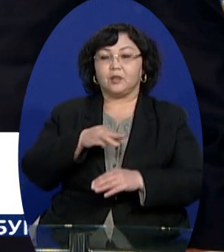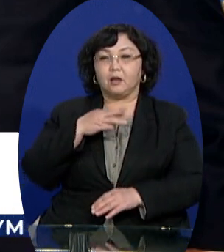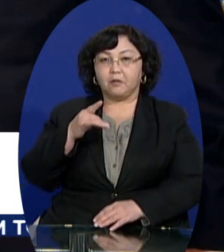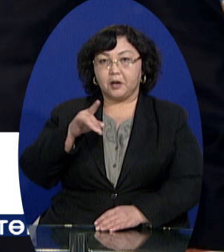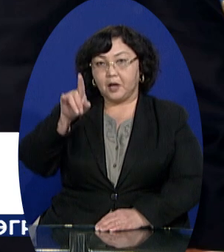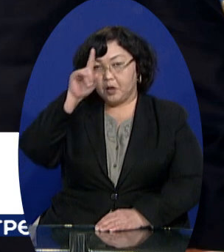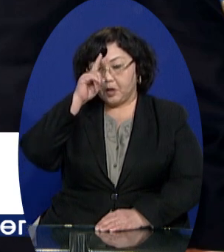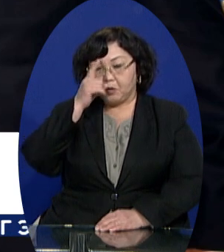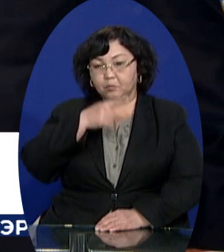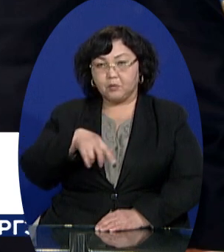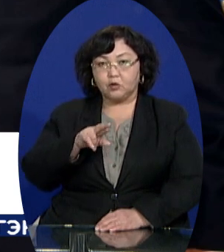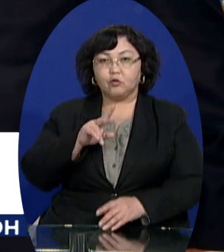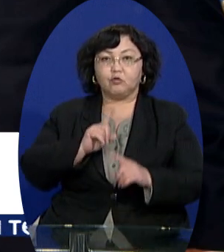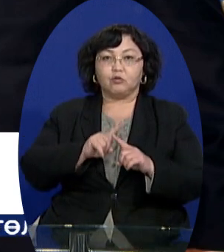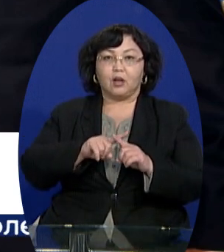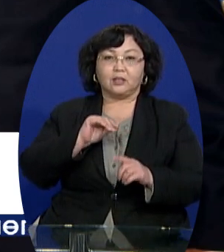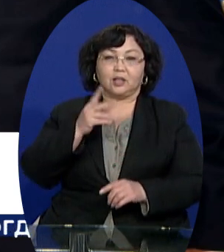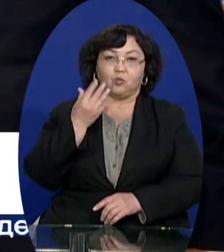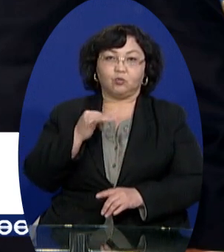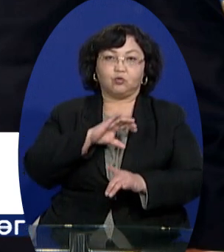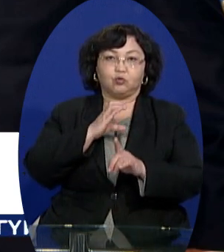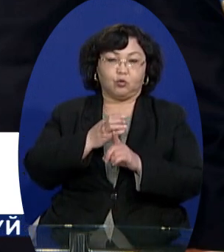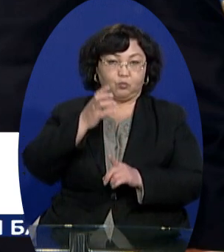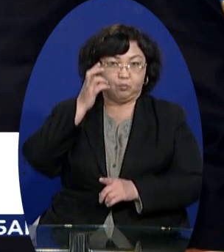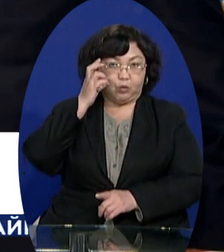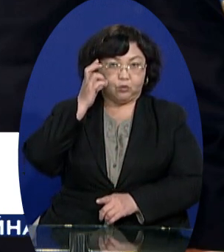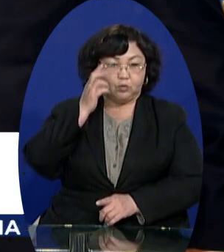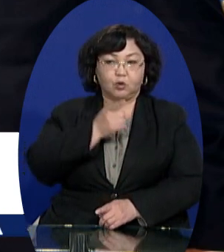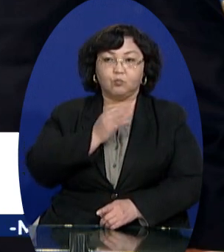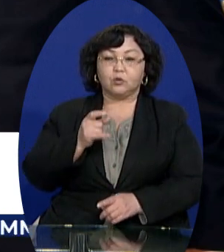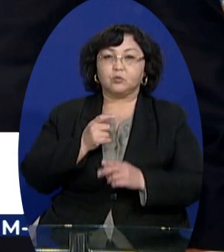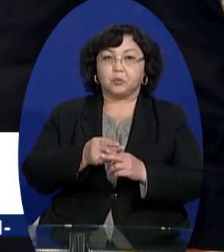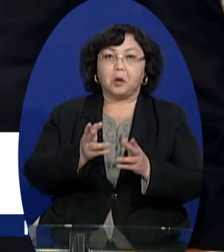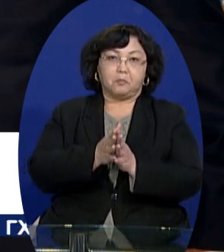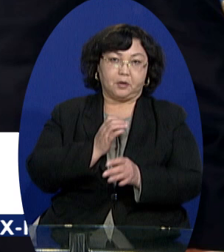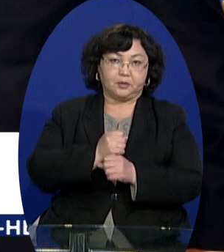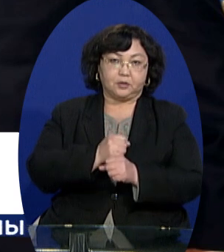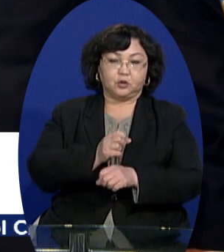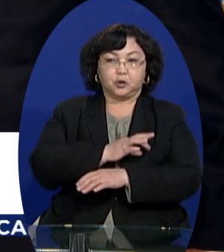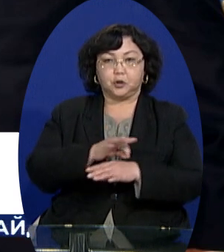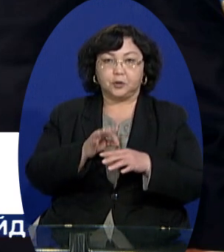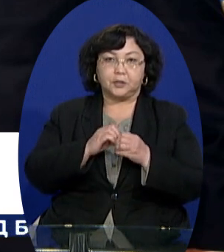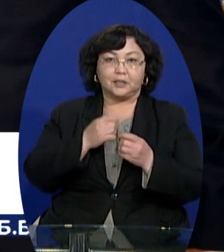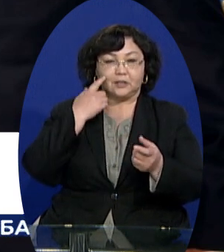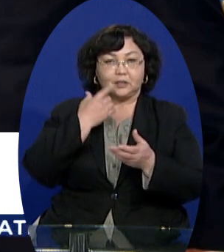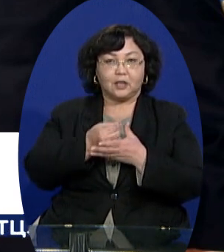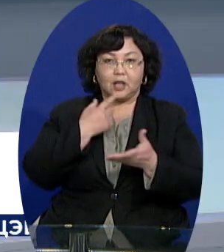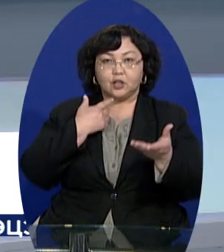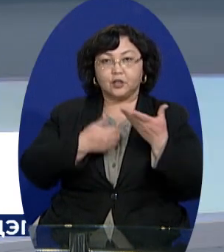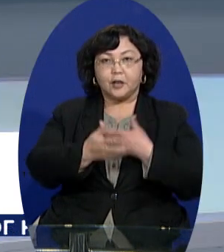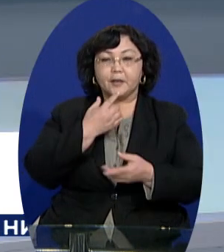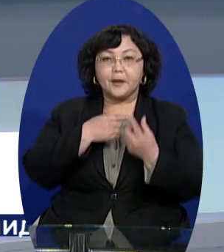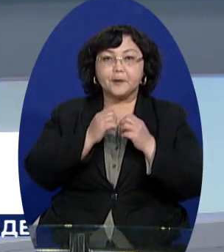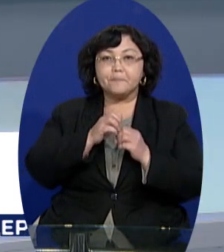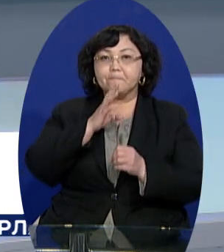соёл боловсрол, хүмүүнлэг зэрэг салбарт тэлж, харилцан ашигтай хамтран ажиллах төслүүд хэрэгжүүлэх талаар санал бодлоо солилцсон. Уулзалт